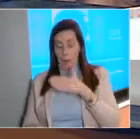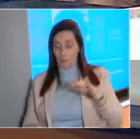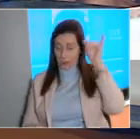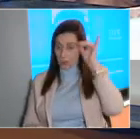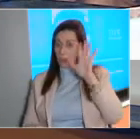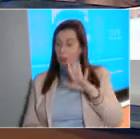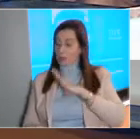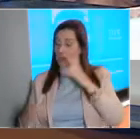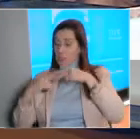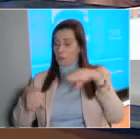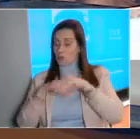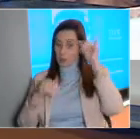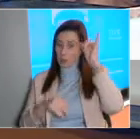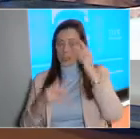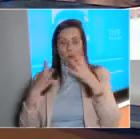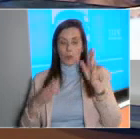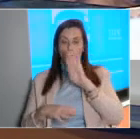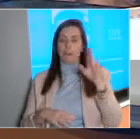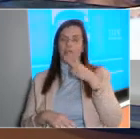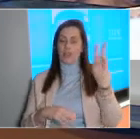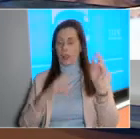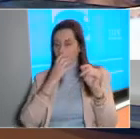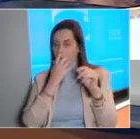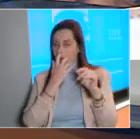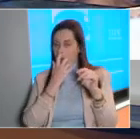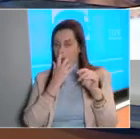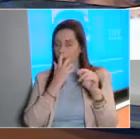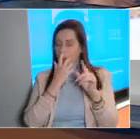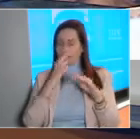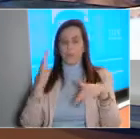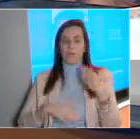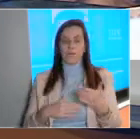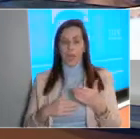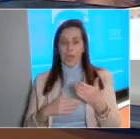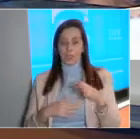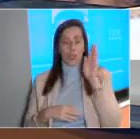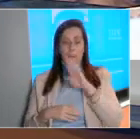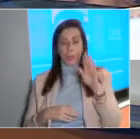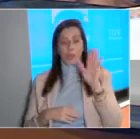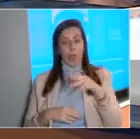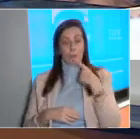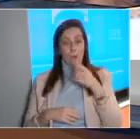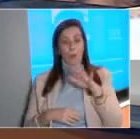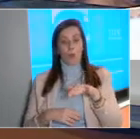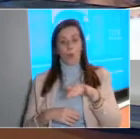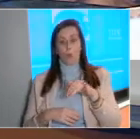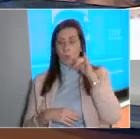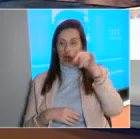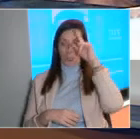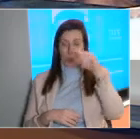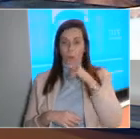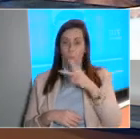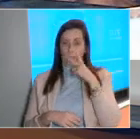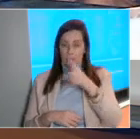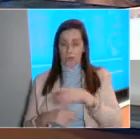אז יסכן את הסכם השלום עם ירדן, וזה לא משנה, כי נתניהו הבטיח. ואז נתניהו גם דיבר, הוא נסע לליסבון בסוף השבוע. בוא נראה